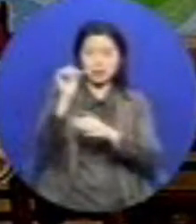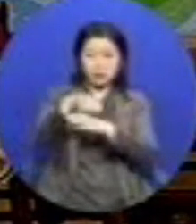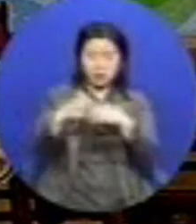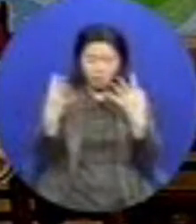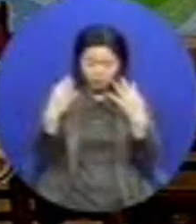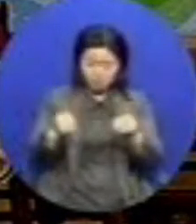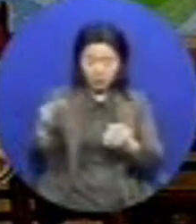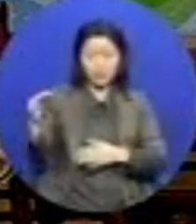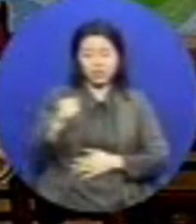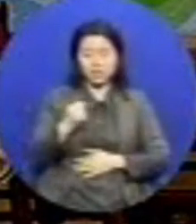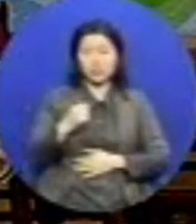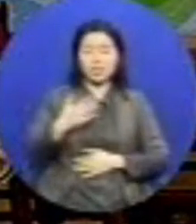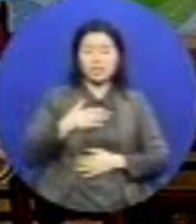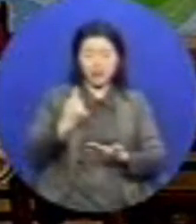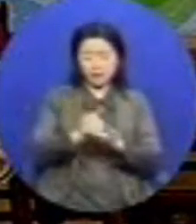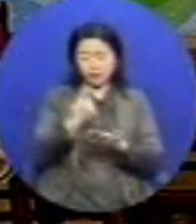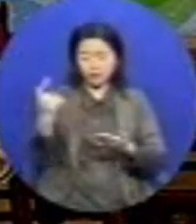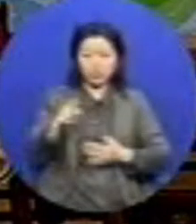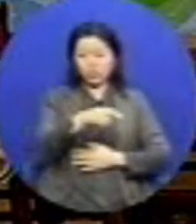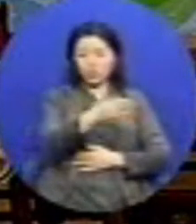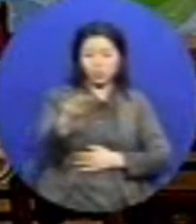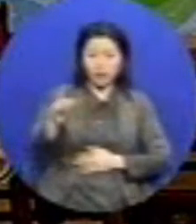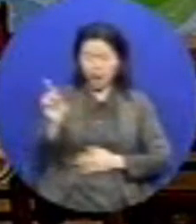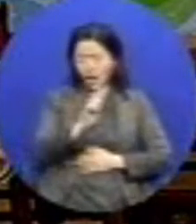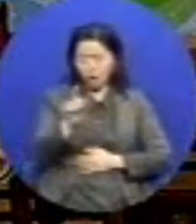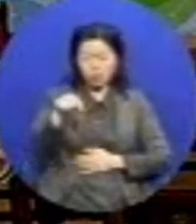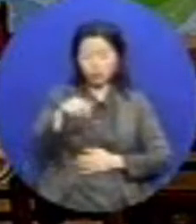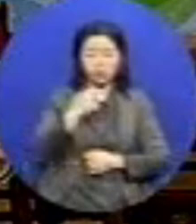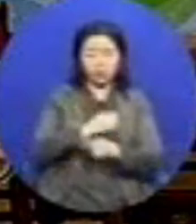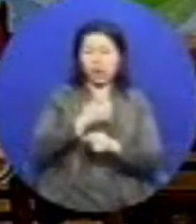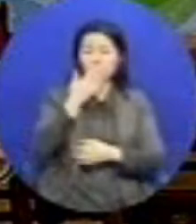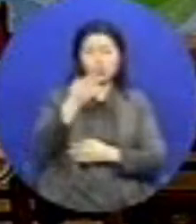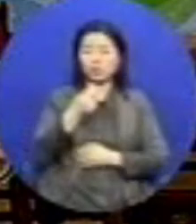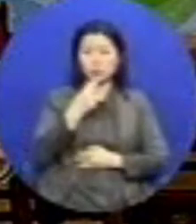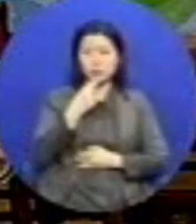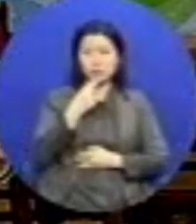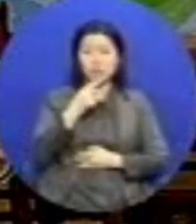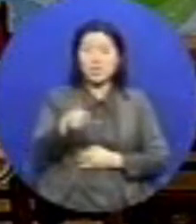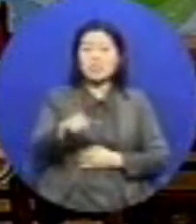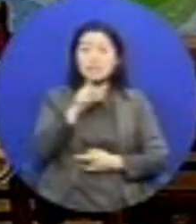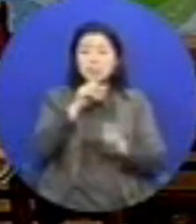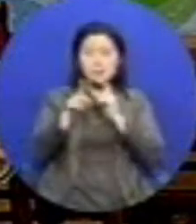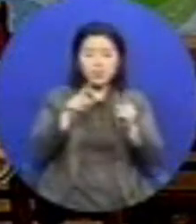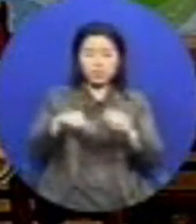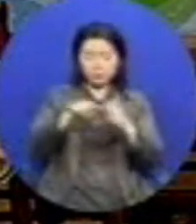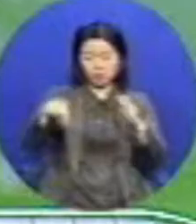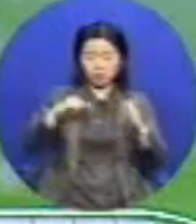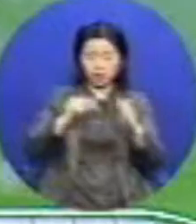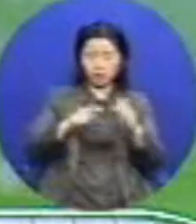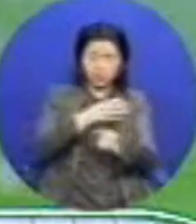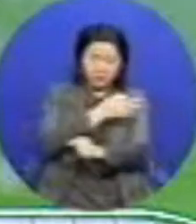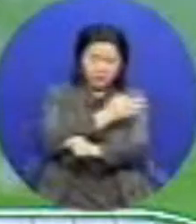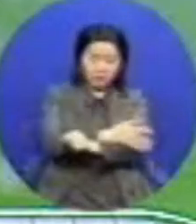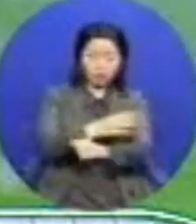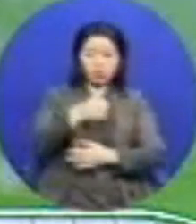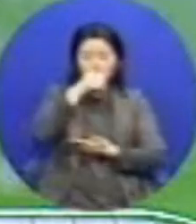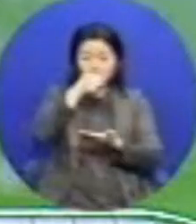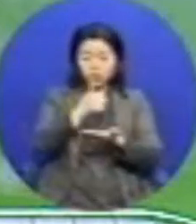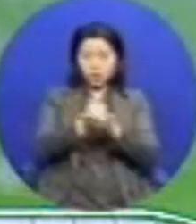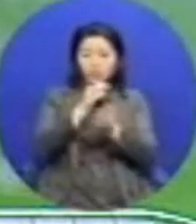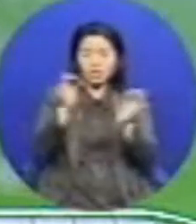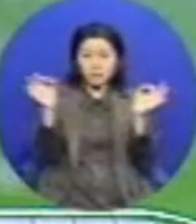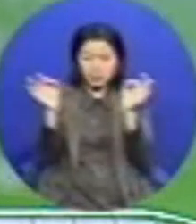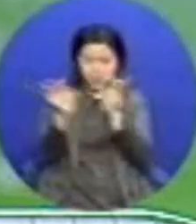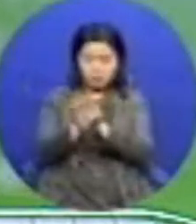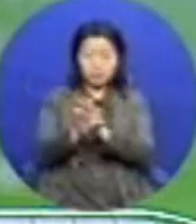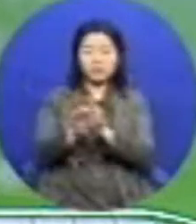너희가 아무 것도 할 수 없습니다 이 말씀 속에는 단순히 죄사함을 받았다